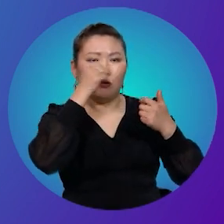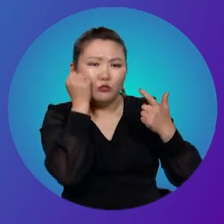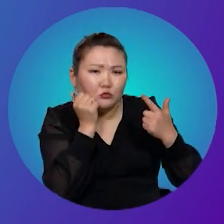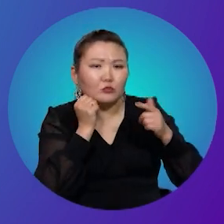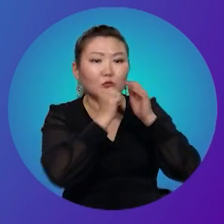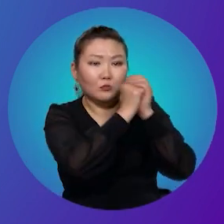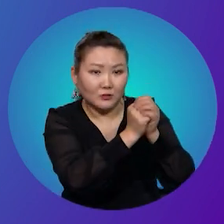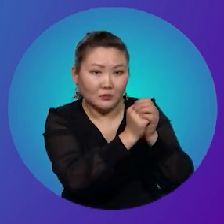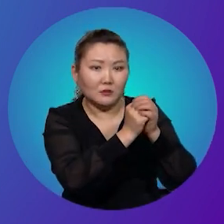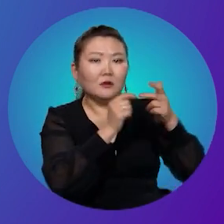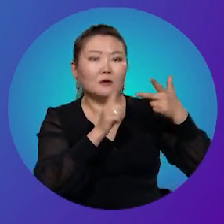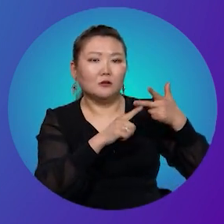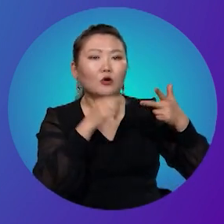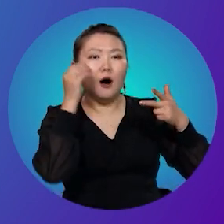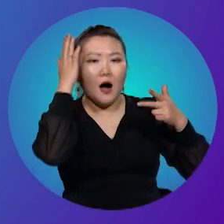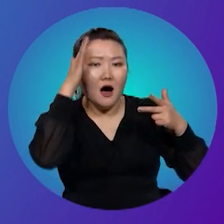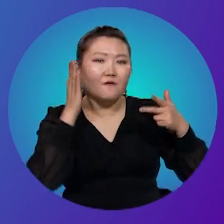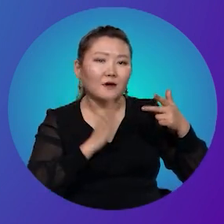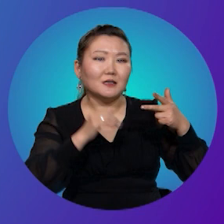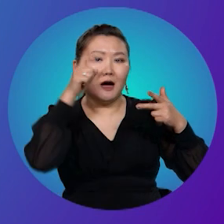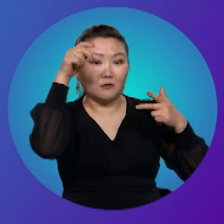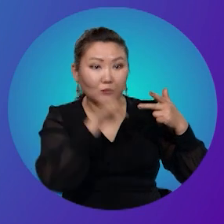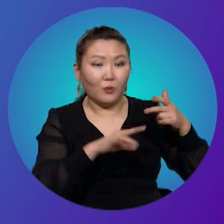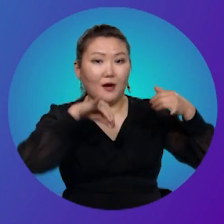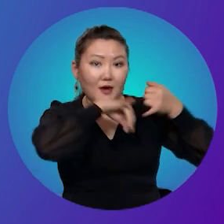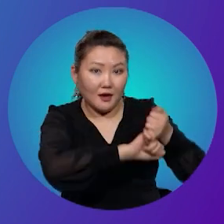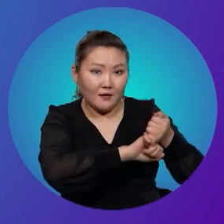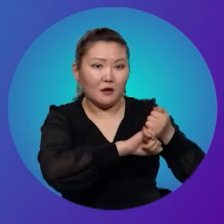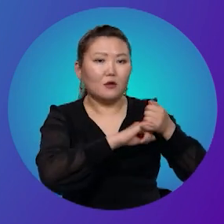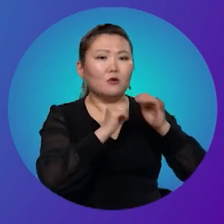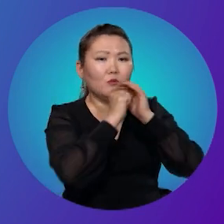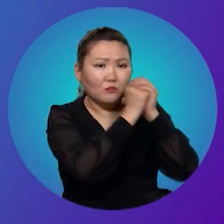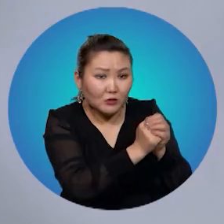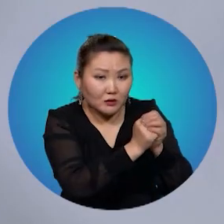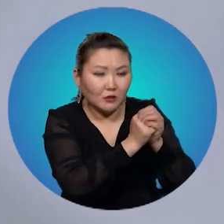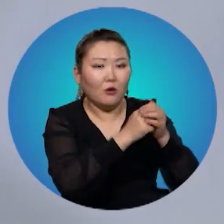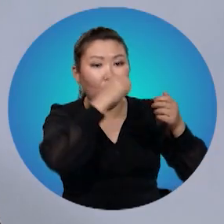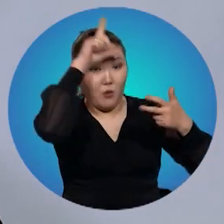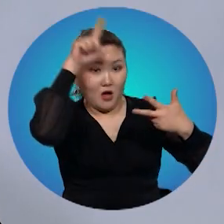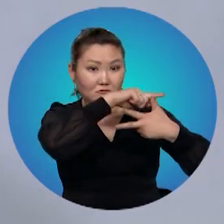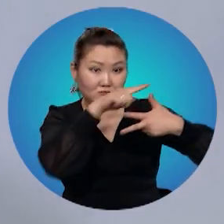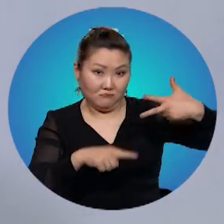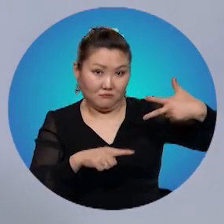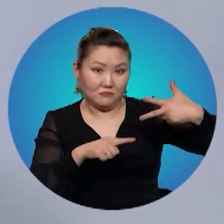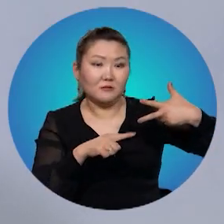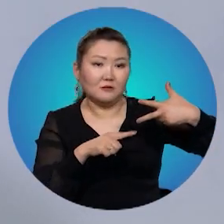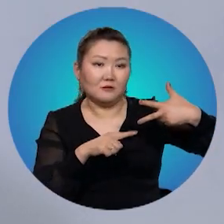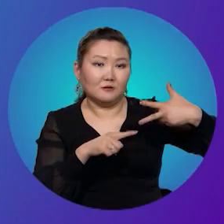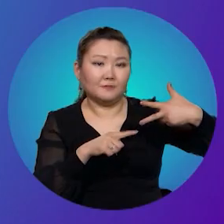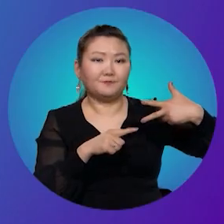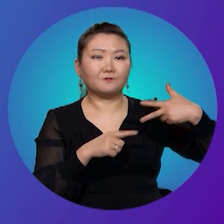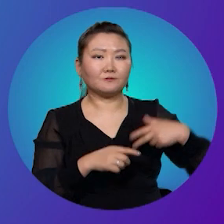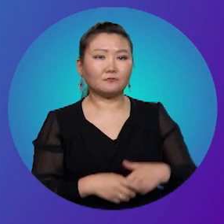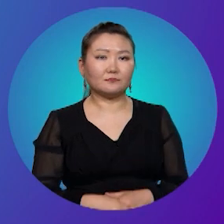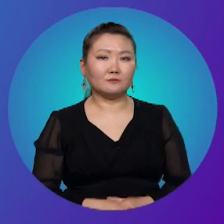ухаан, аав ээж, ахын дүүс, хань ижлэн дээдлэн хүндлэх ухаан гэсэн ийм гурван цогц ухаанаар авч үздэг юм байна.